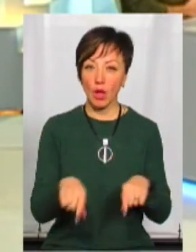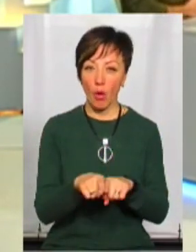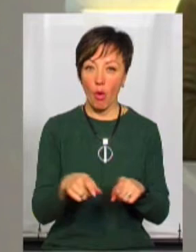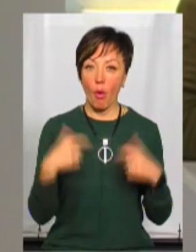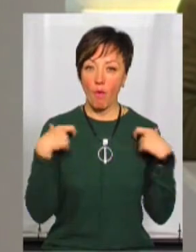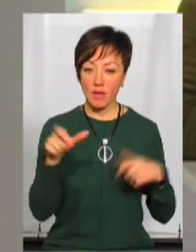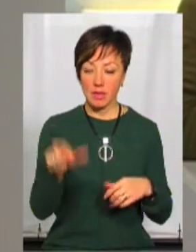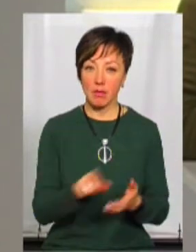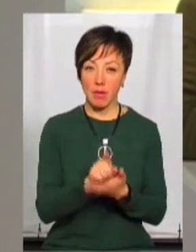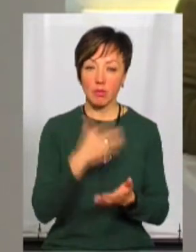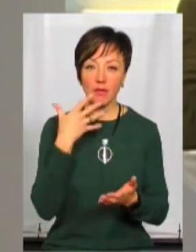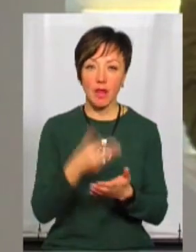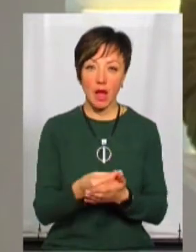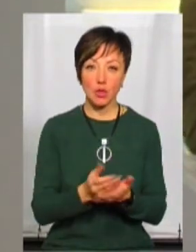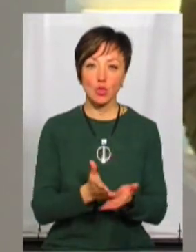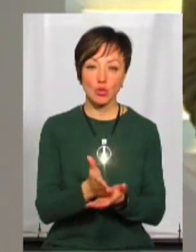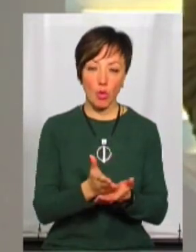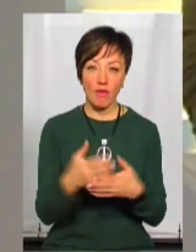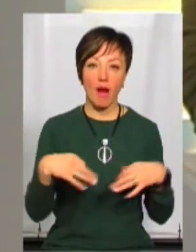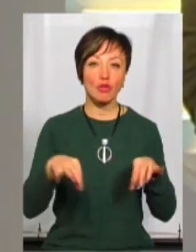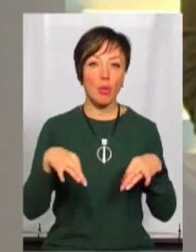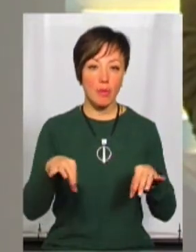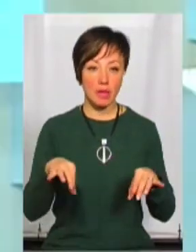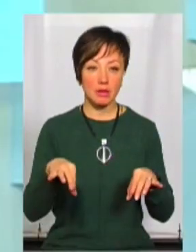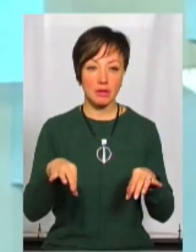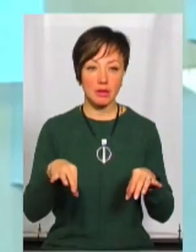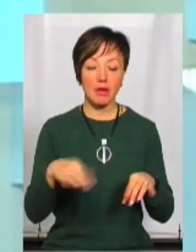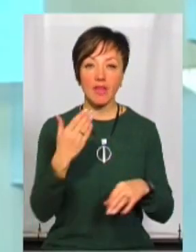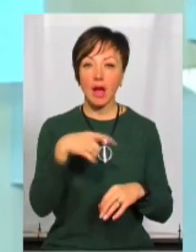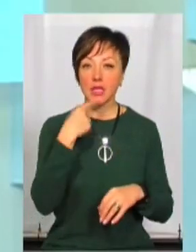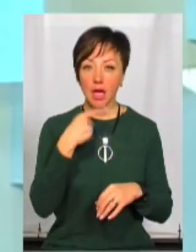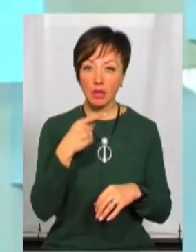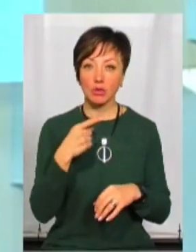офіцера має бути власний службовий автомобіль. Ви